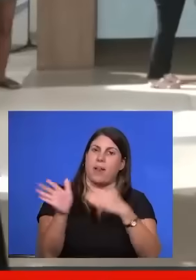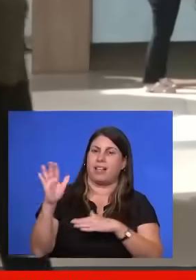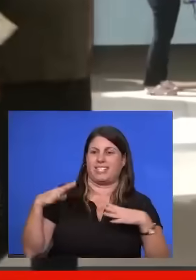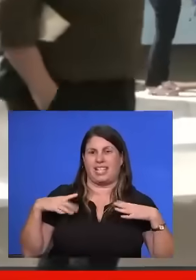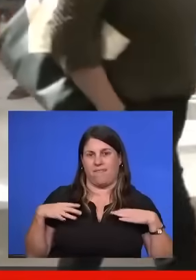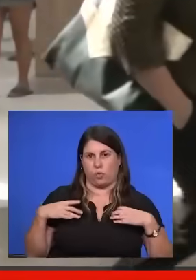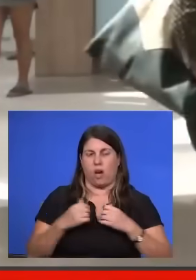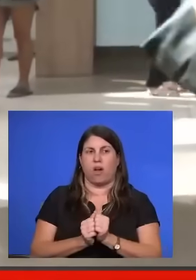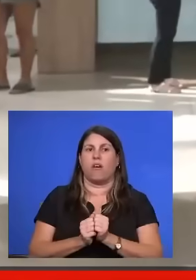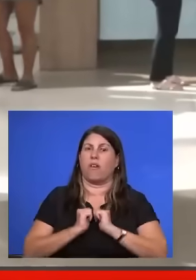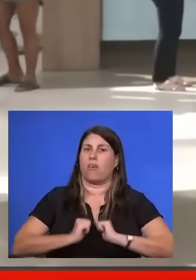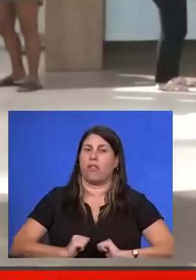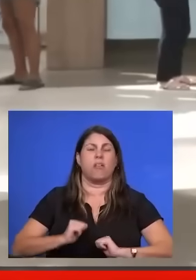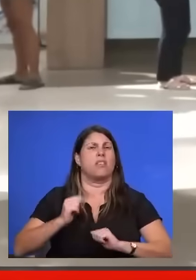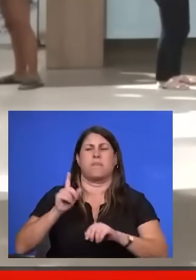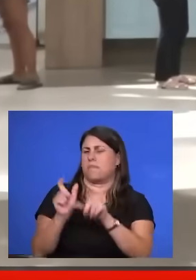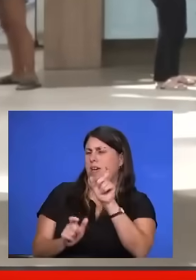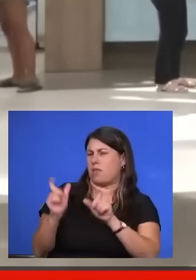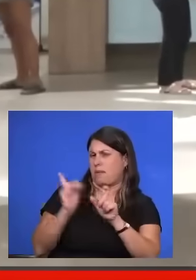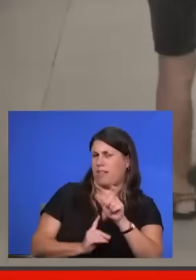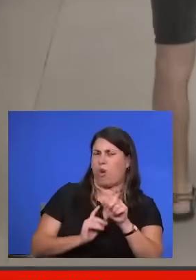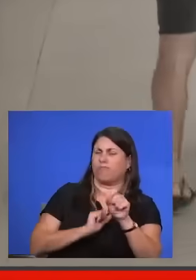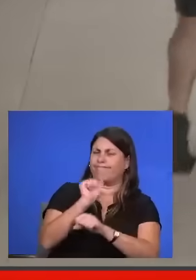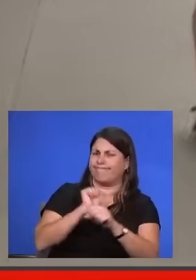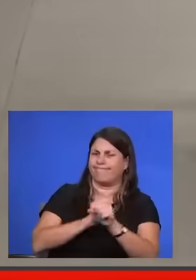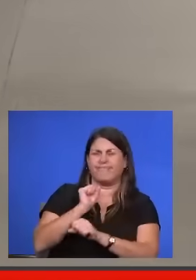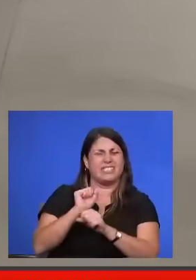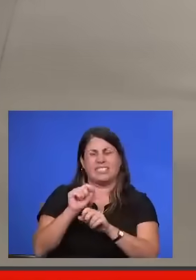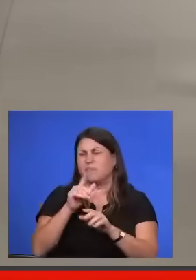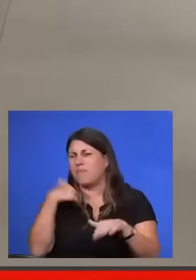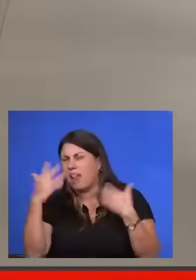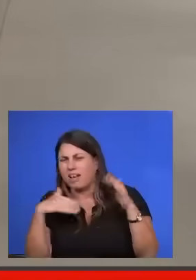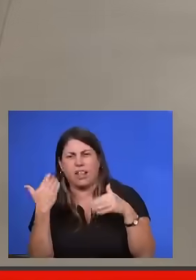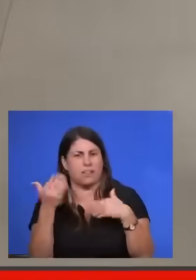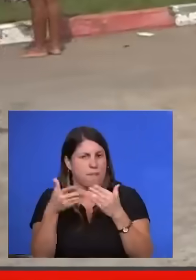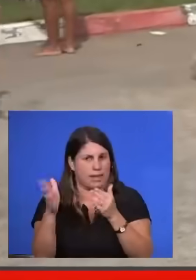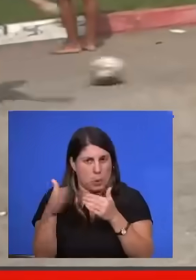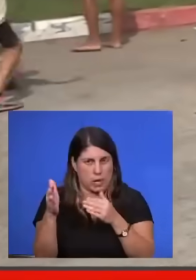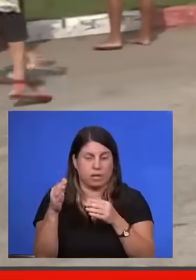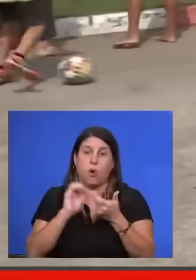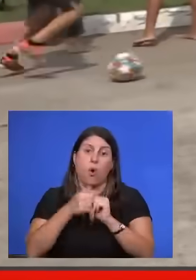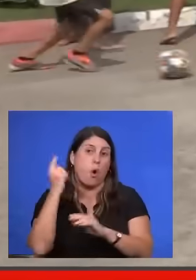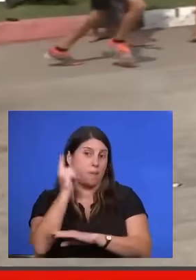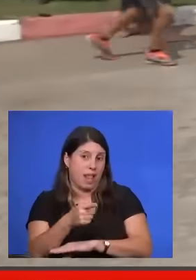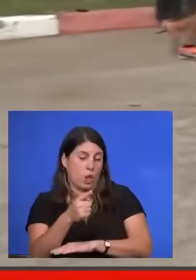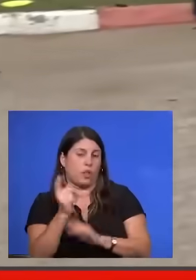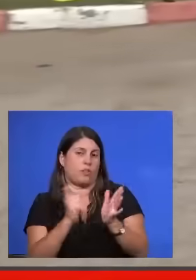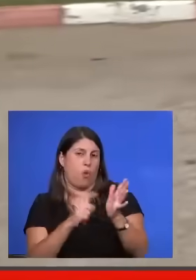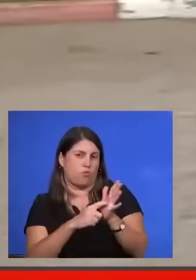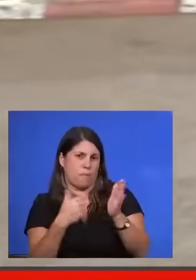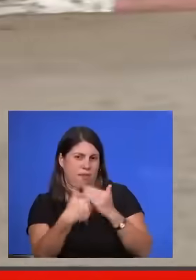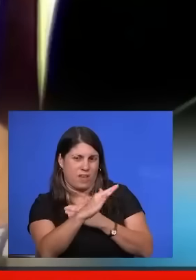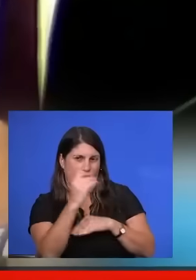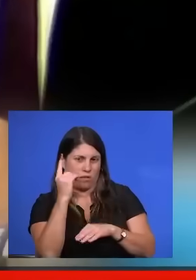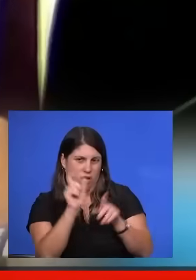מגיעות תלונות על אי סדר בפינוי תושבים למלונות, או מלונות שדורשים לפנות תושבים כי לא קיבלו תשלום